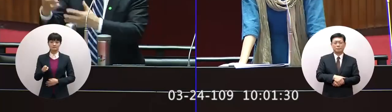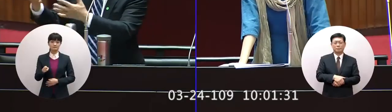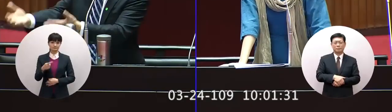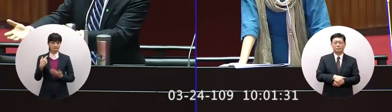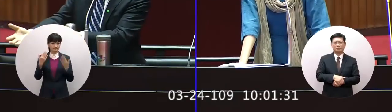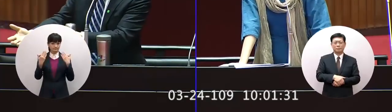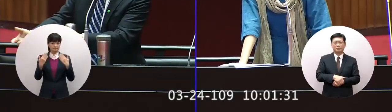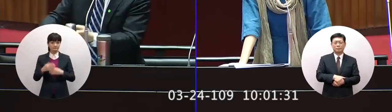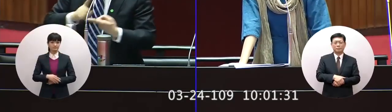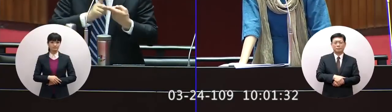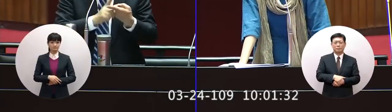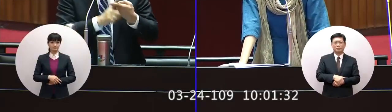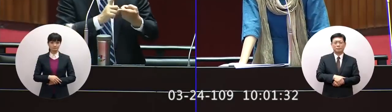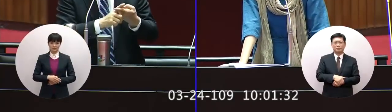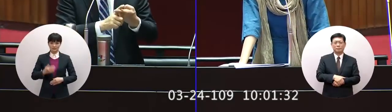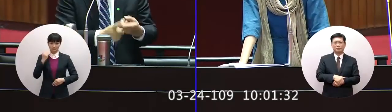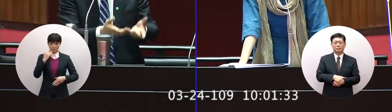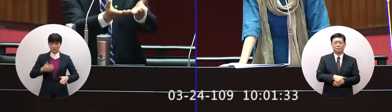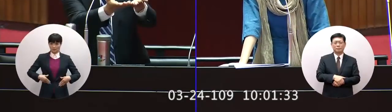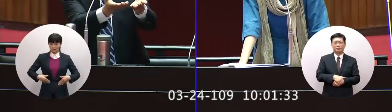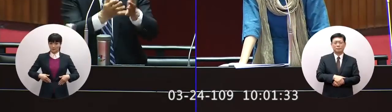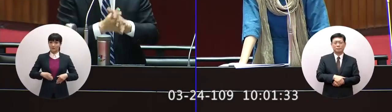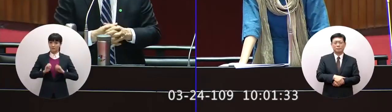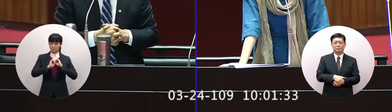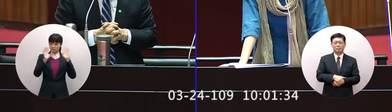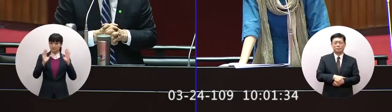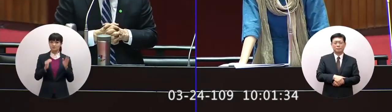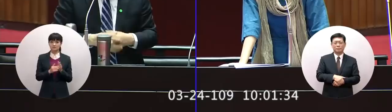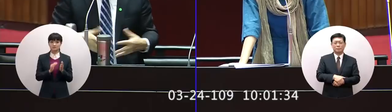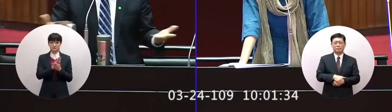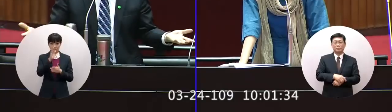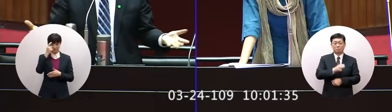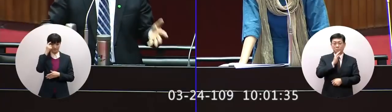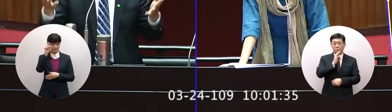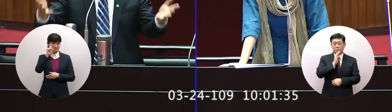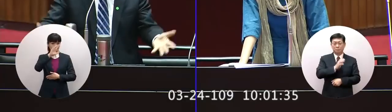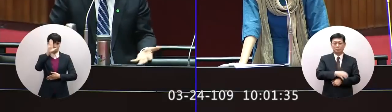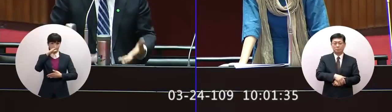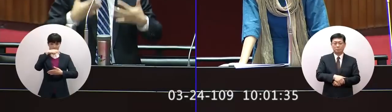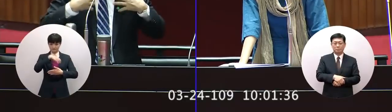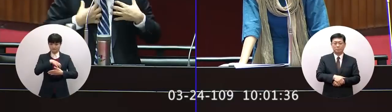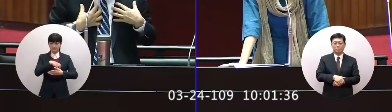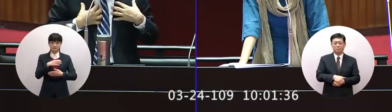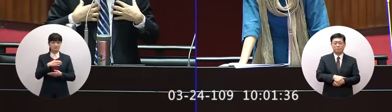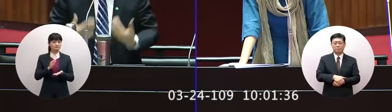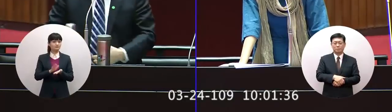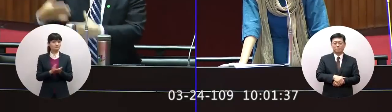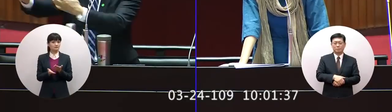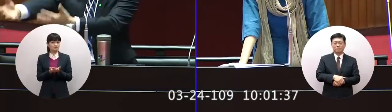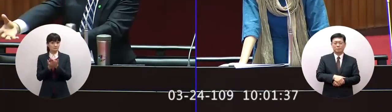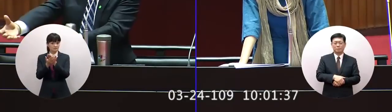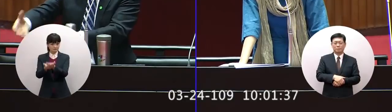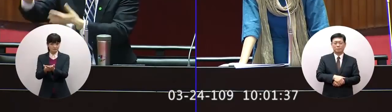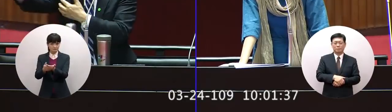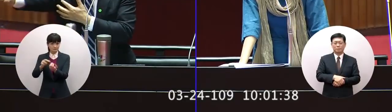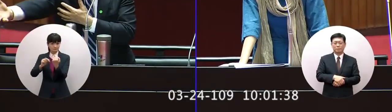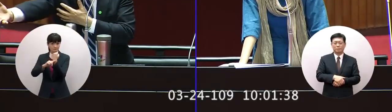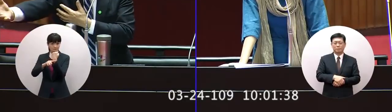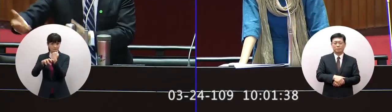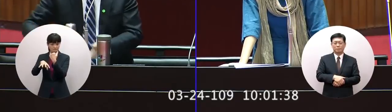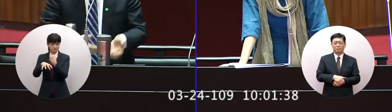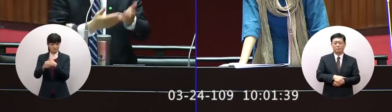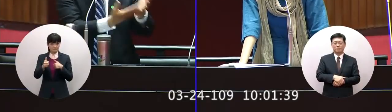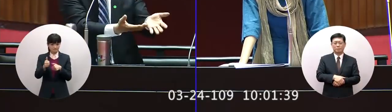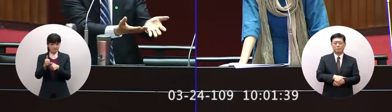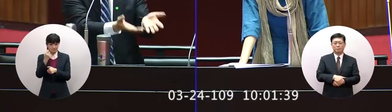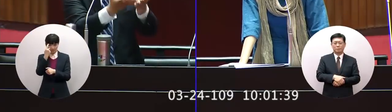楚，发布紧急命令是十天内送贵院追认， 是， 所以。其实我们这个早在前